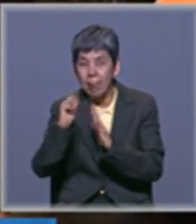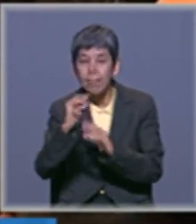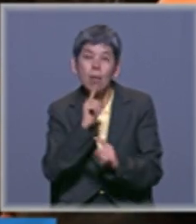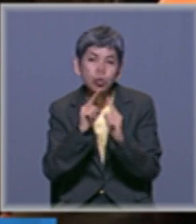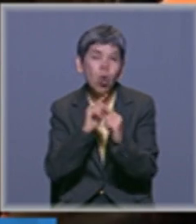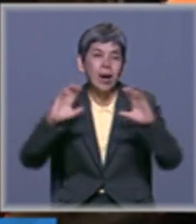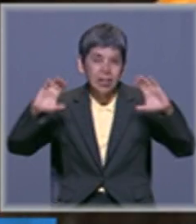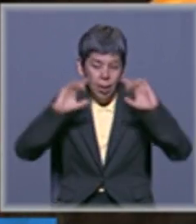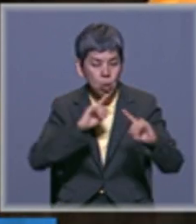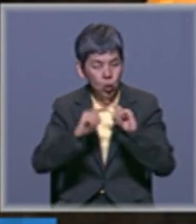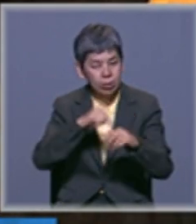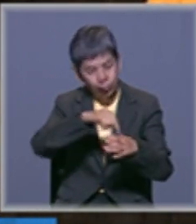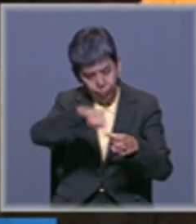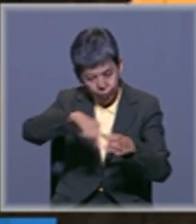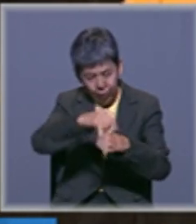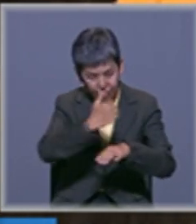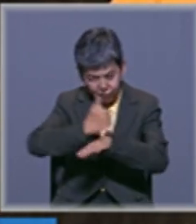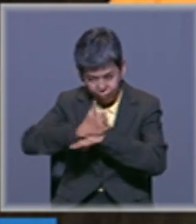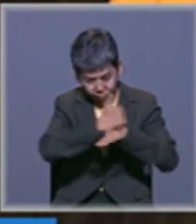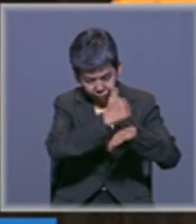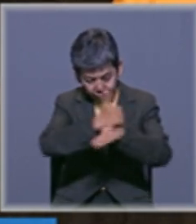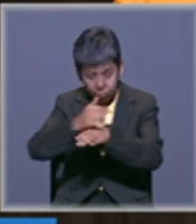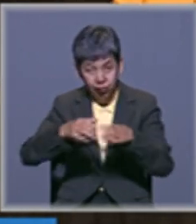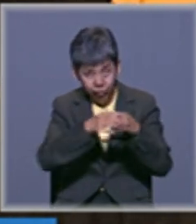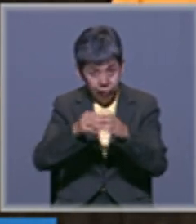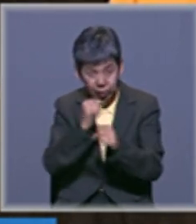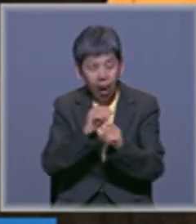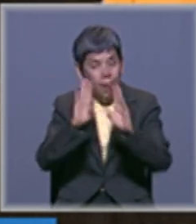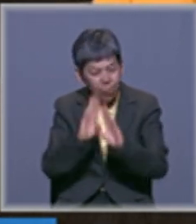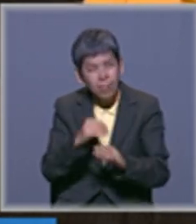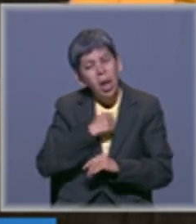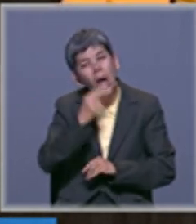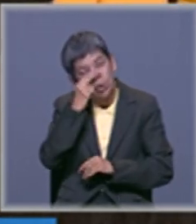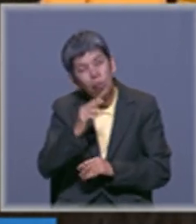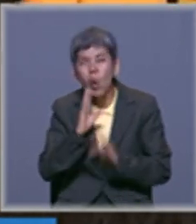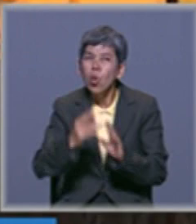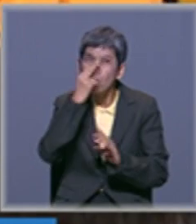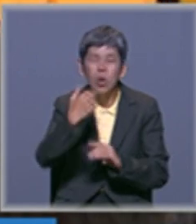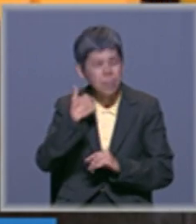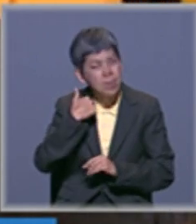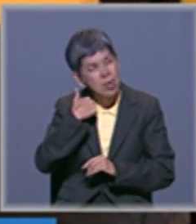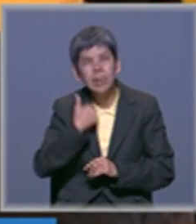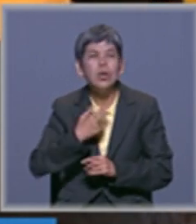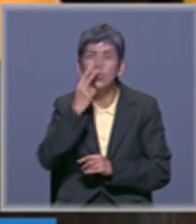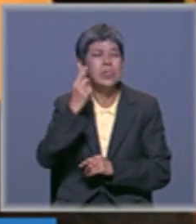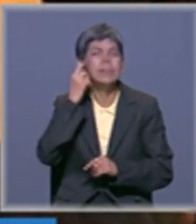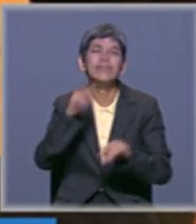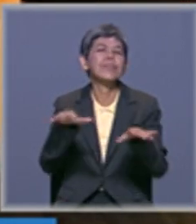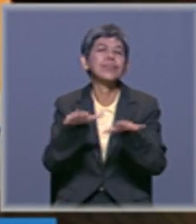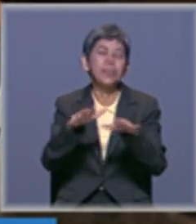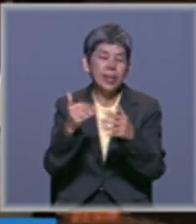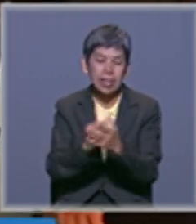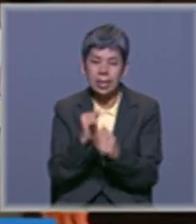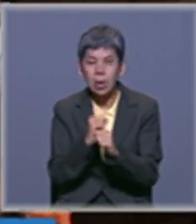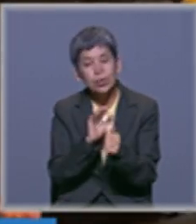บาลนะครับและพูดกับคนวงในของผู้มีอำนาจชุดนี้นะครับในแบบซึ่งก็หลายคนมองว่ามีนัยยะแต่จริงๆแล้วไม่น่าจะมีนัยยะอะไรเป็น